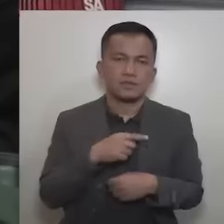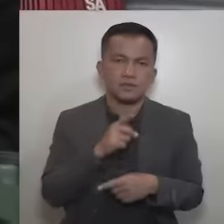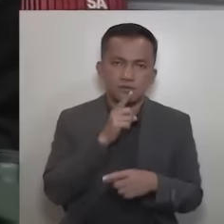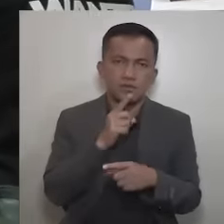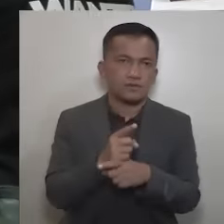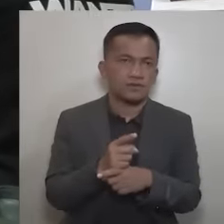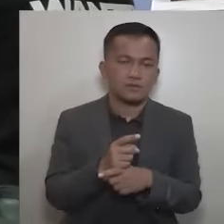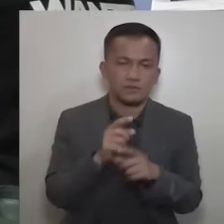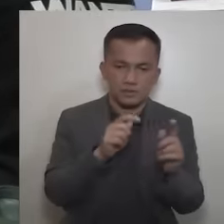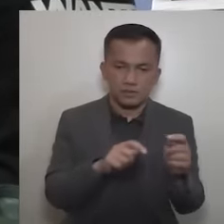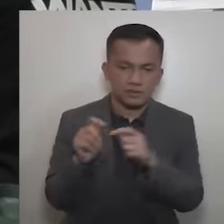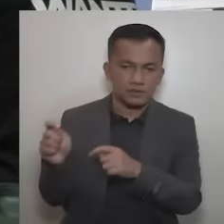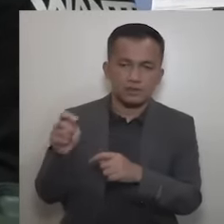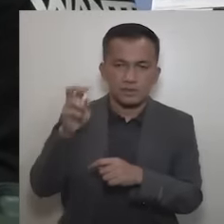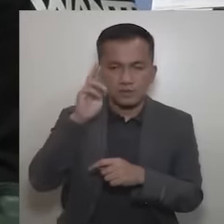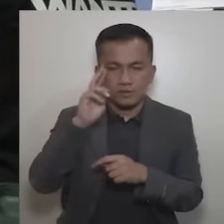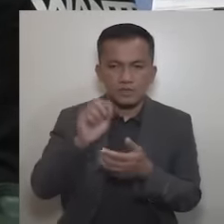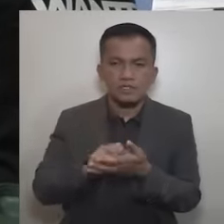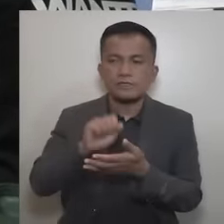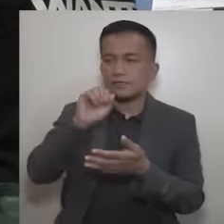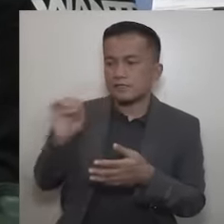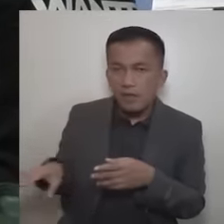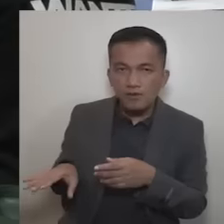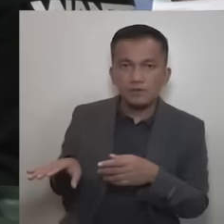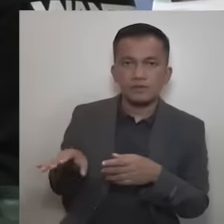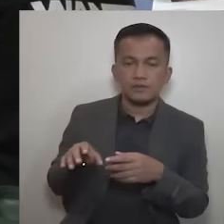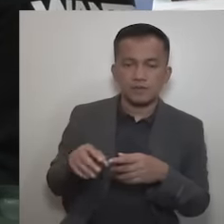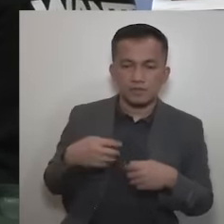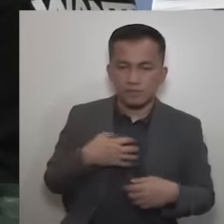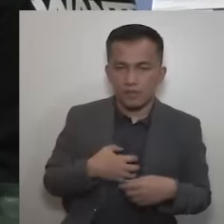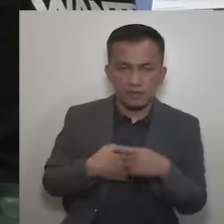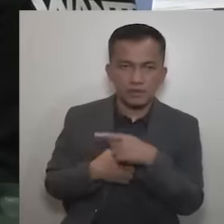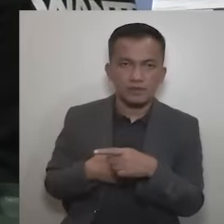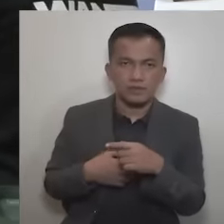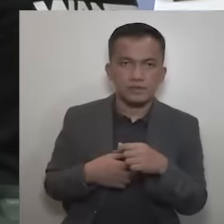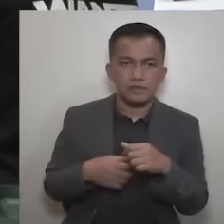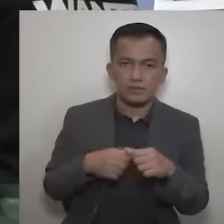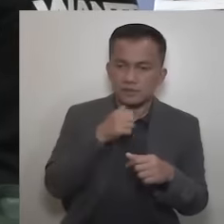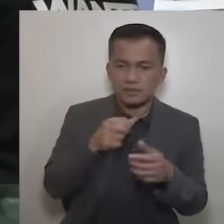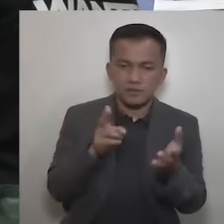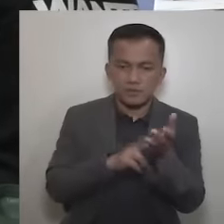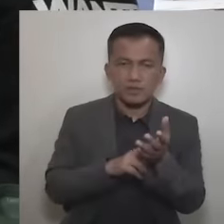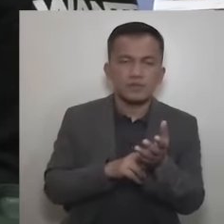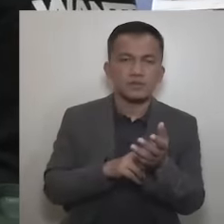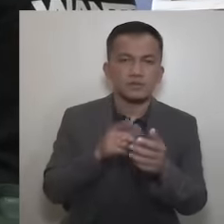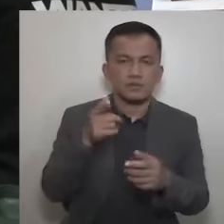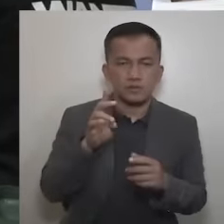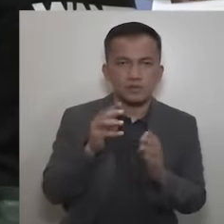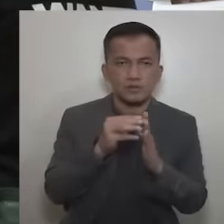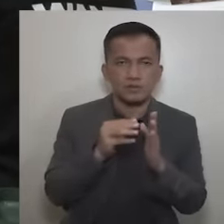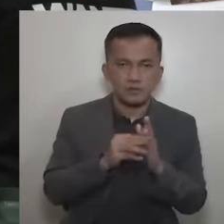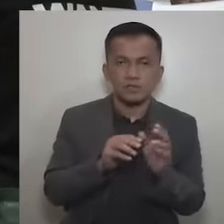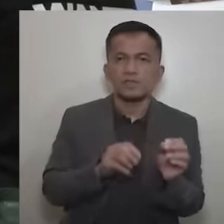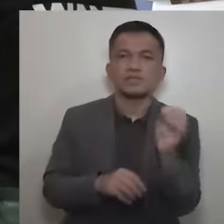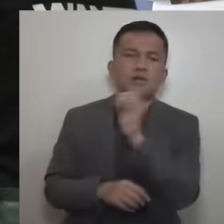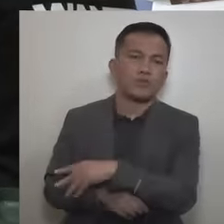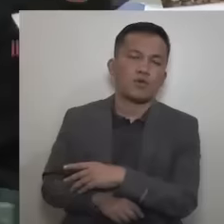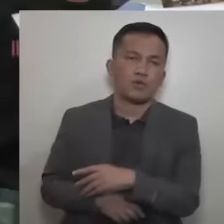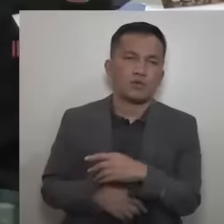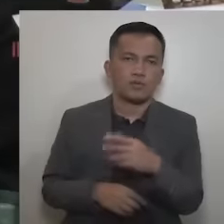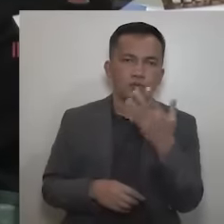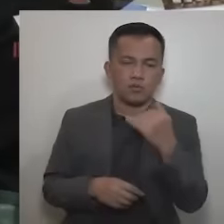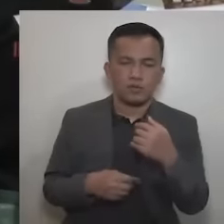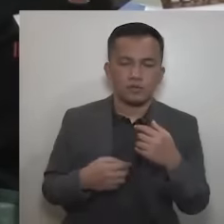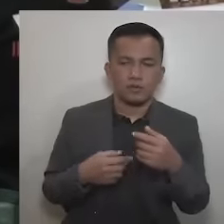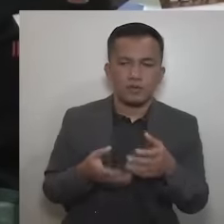aming assurance. Inilipat siya ni Richie dyan, itinapon siya dyan para maasar siya. Kasi hindi mo pinirmahan yung gusto kong 27 million eh, itapon kita.